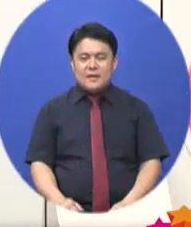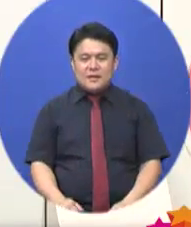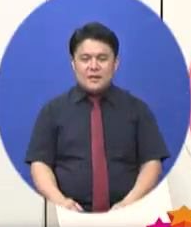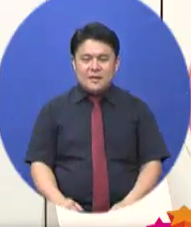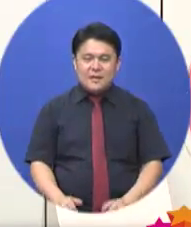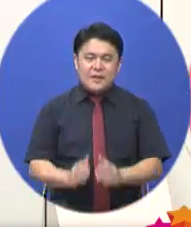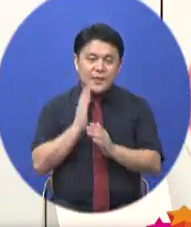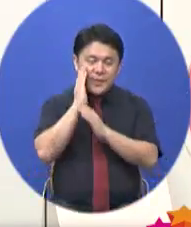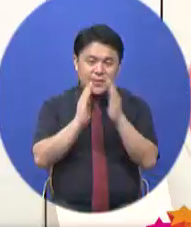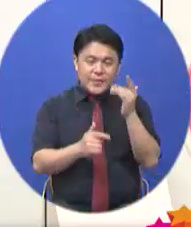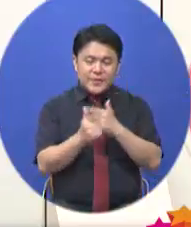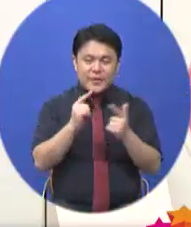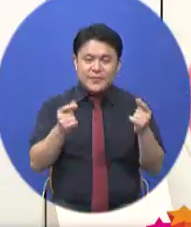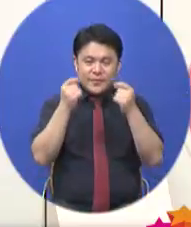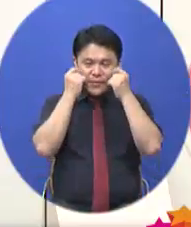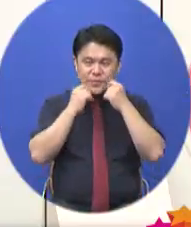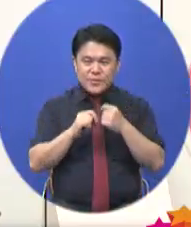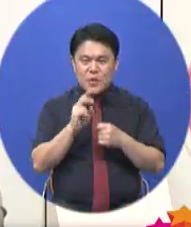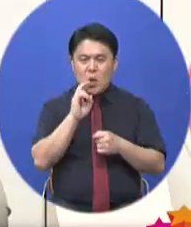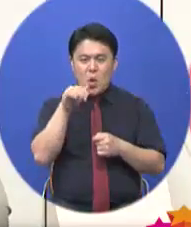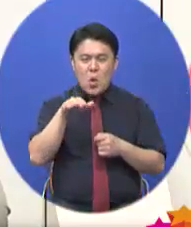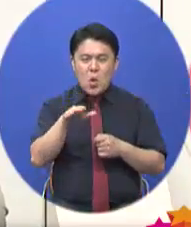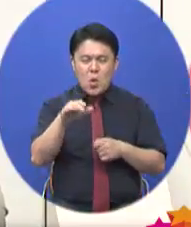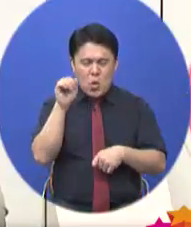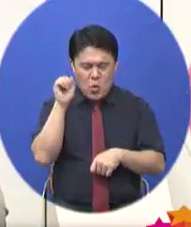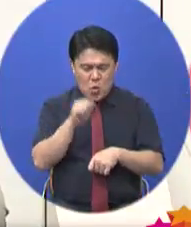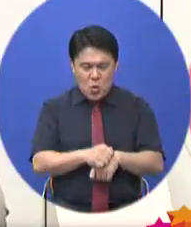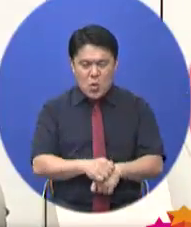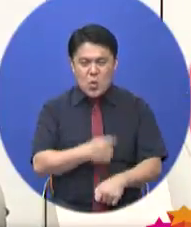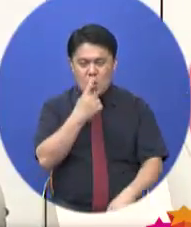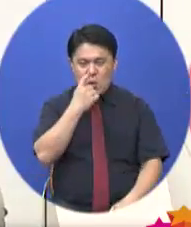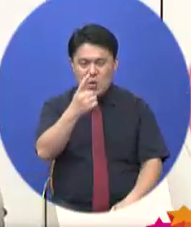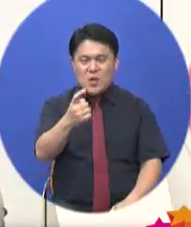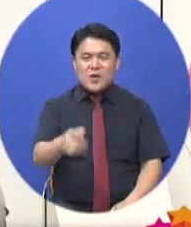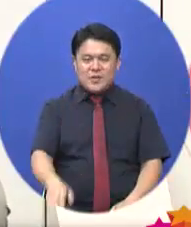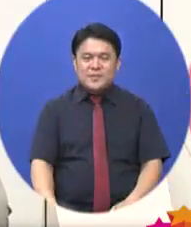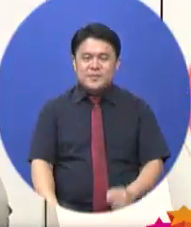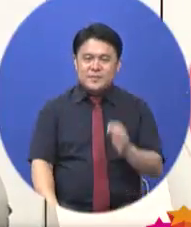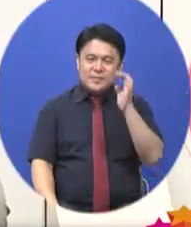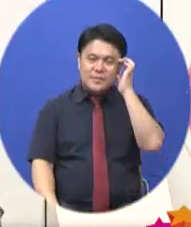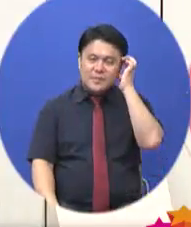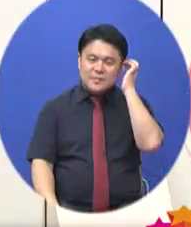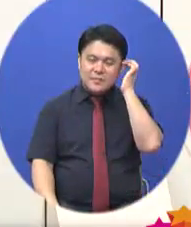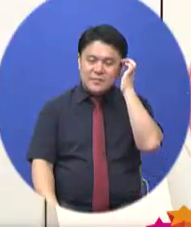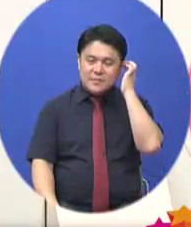조목도 네. 울었다. 아이 굴리는 소리가 아주 멋있네요. 3년은. 네.